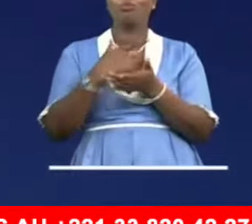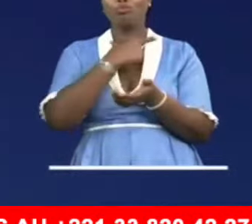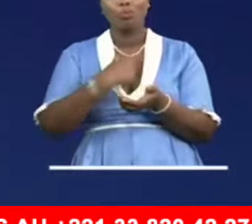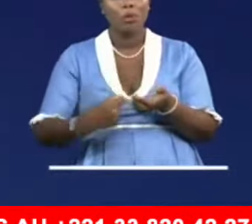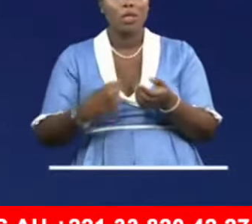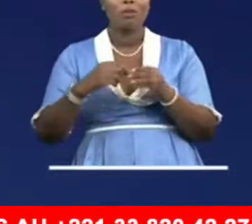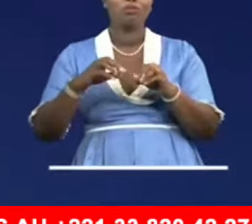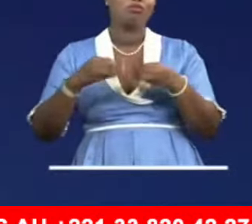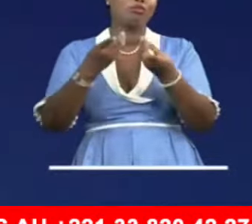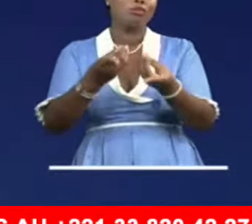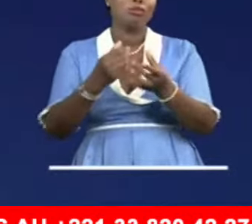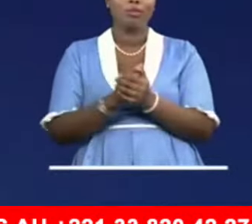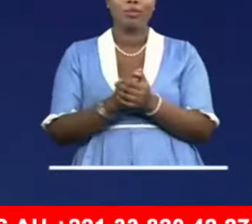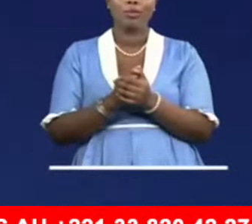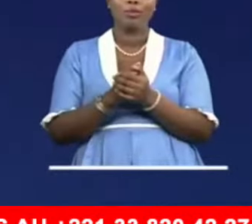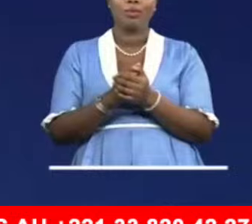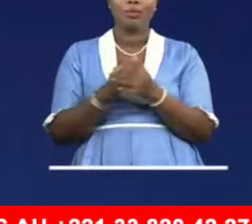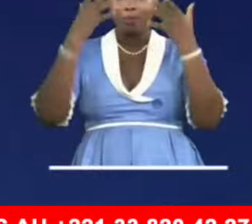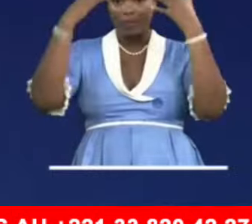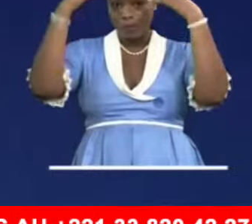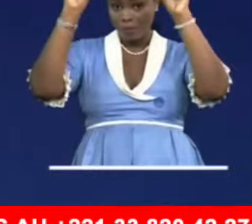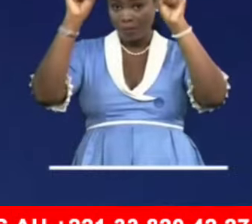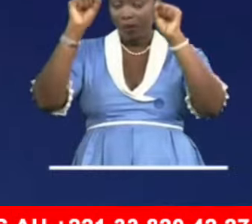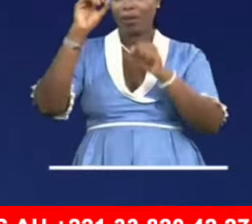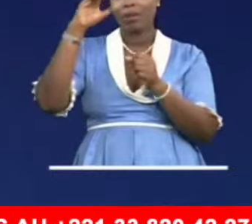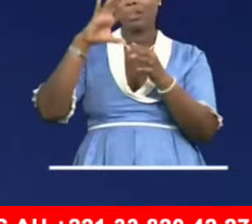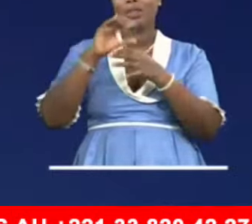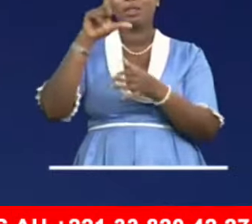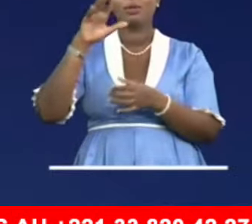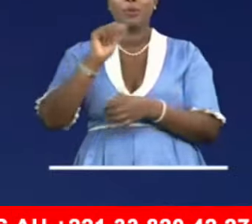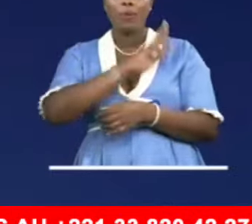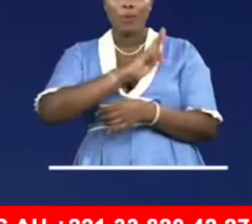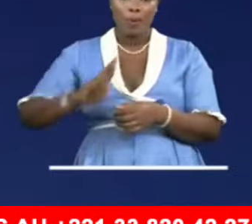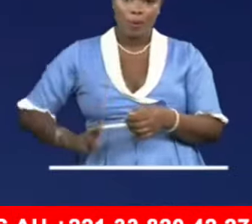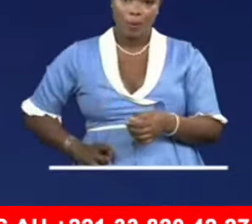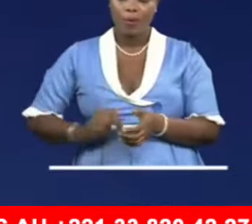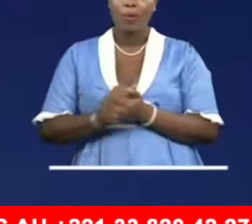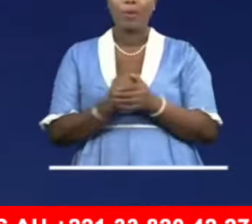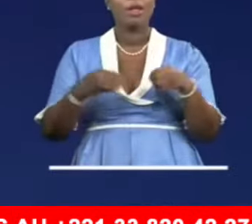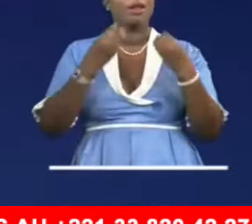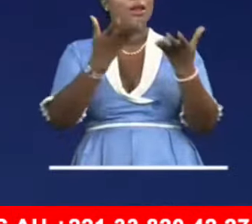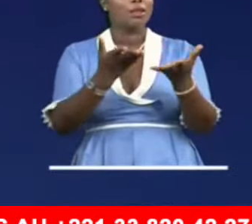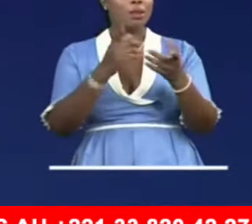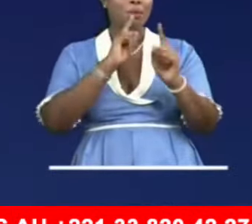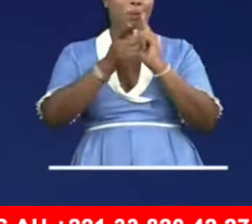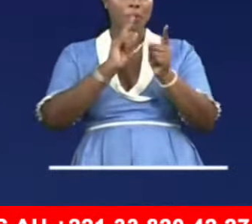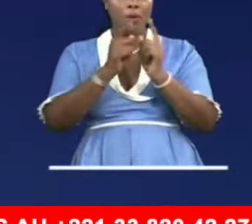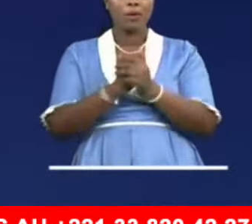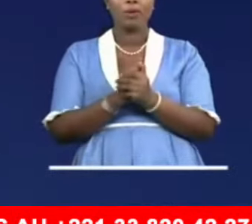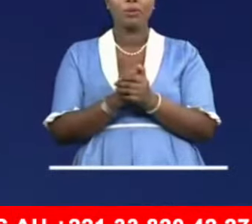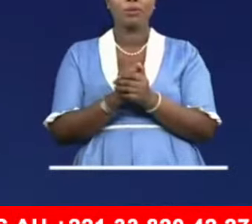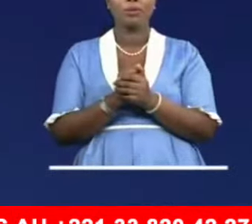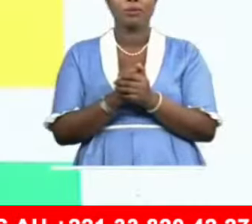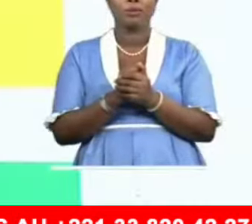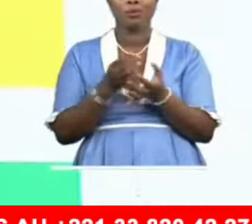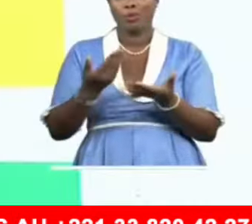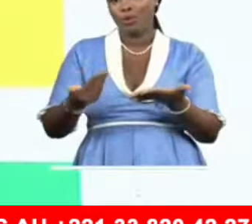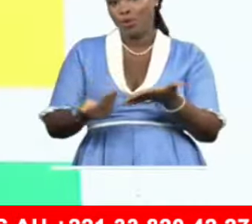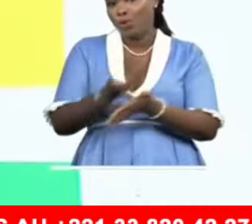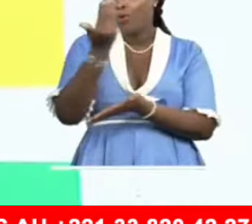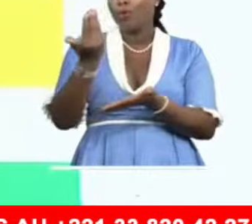distingués invités il ne me reste plus qu'à laisser la place à nos experts pour vous fournir plus de détails sur le nouveau